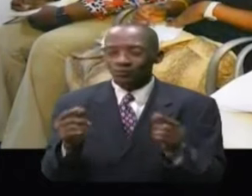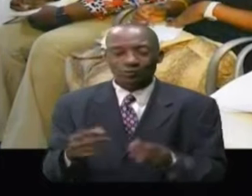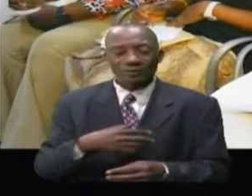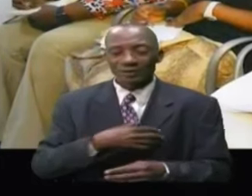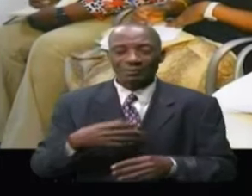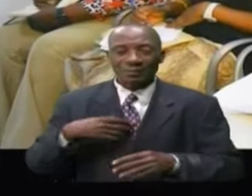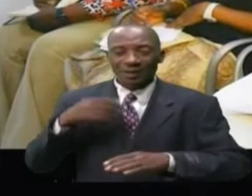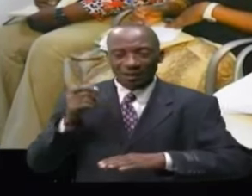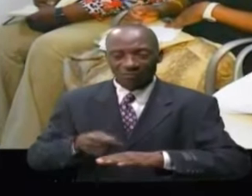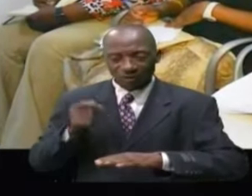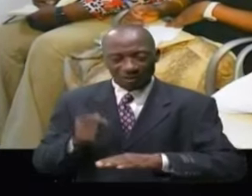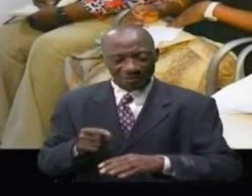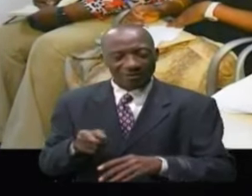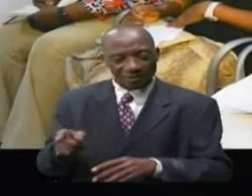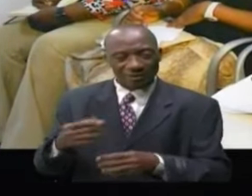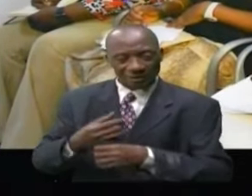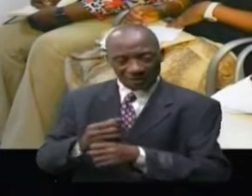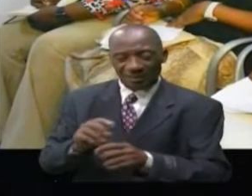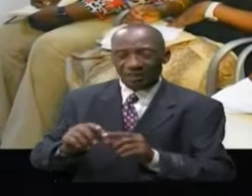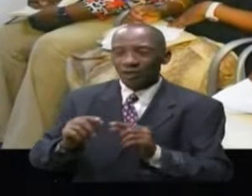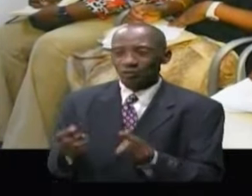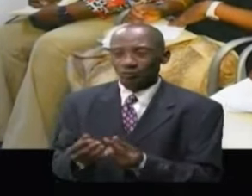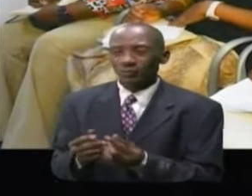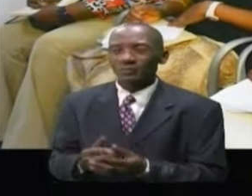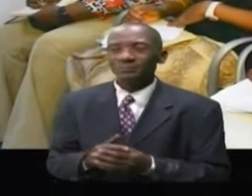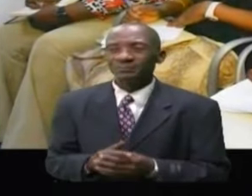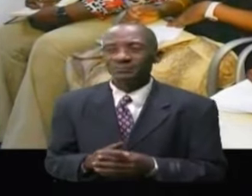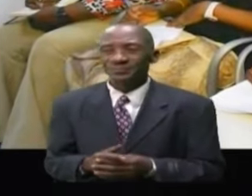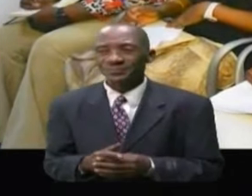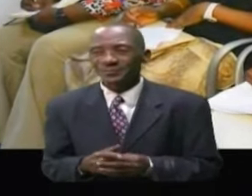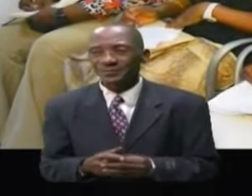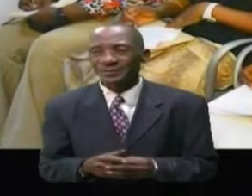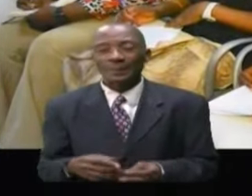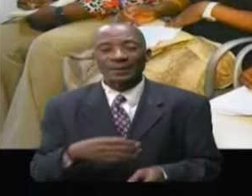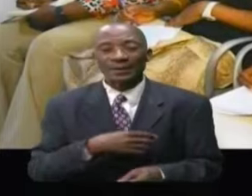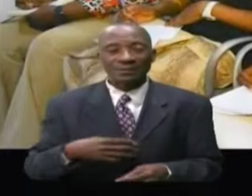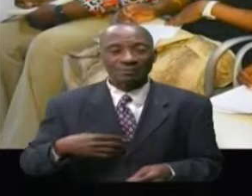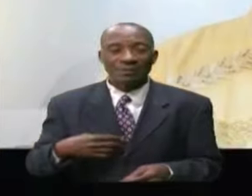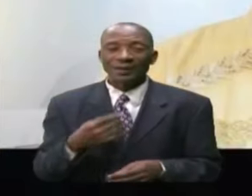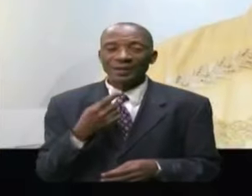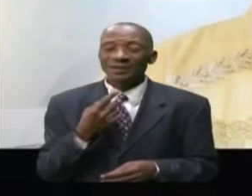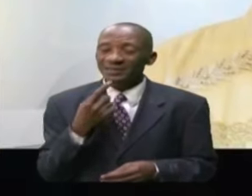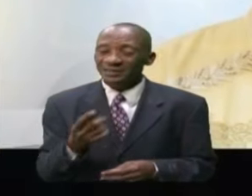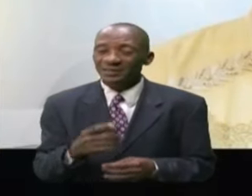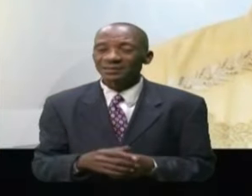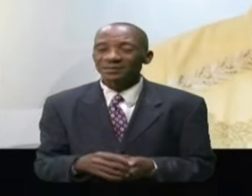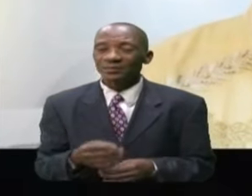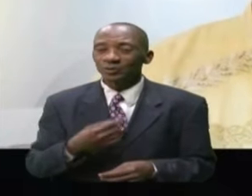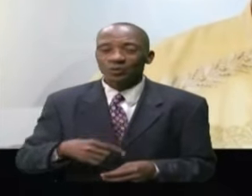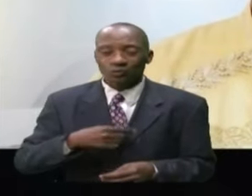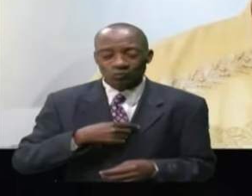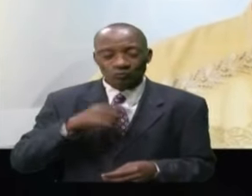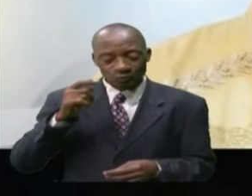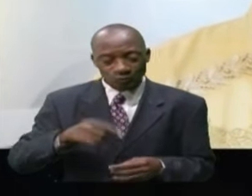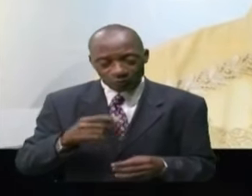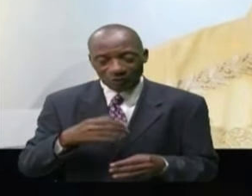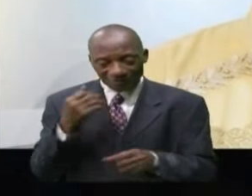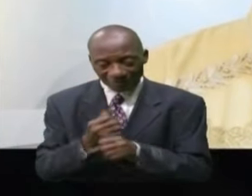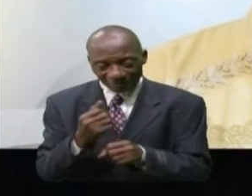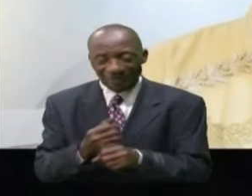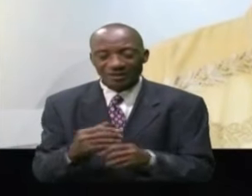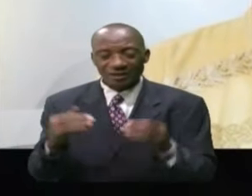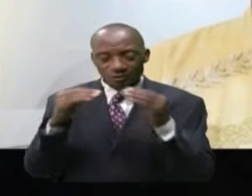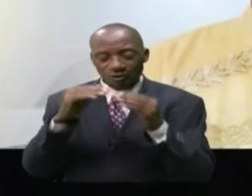structure internationale. Il était question de renforcer les capacités des avocates sur la matière